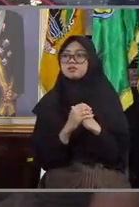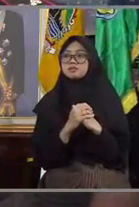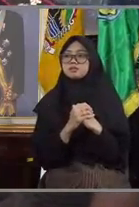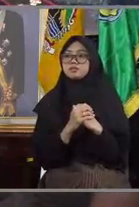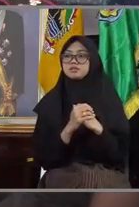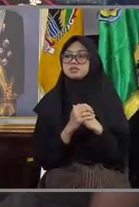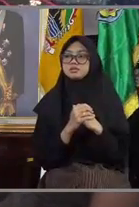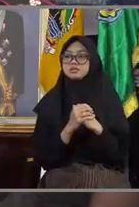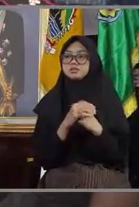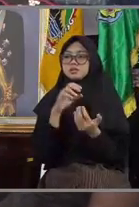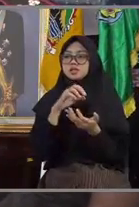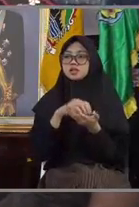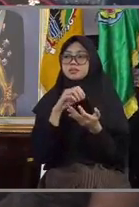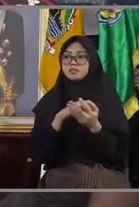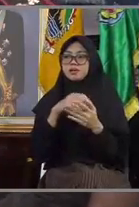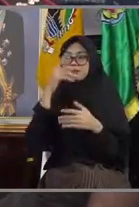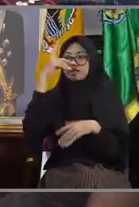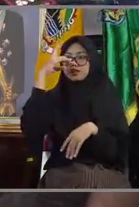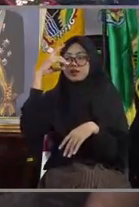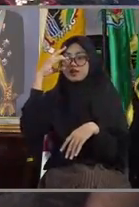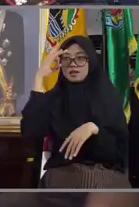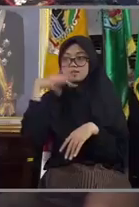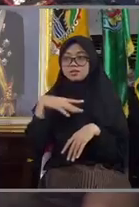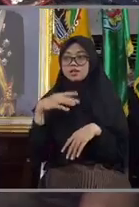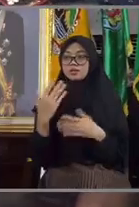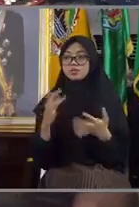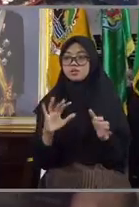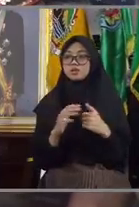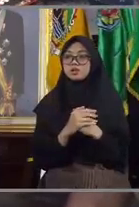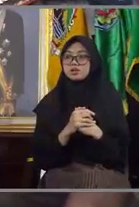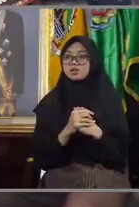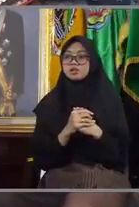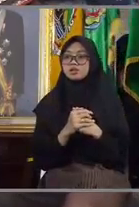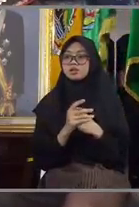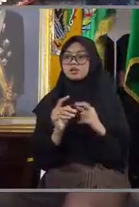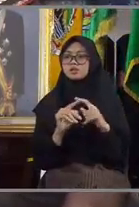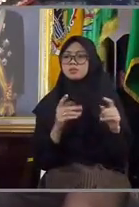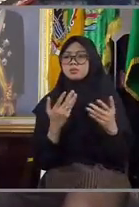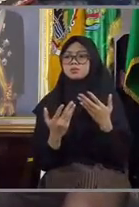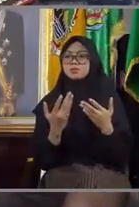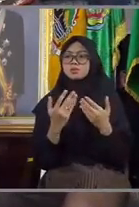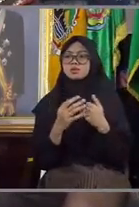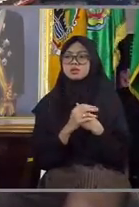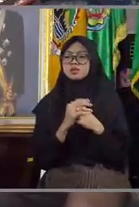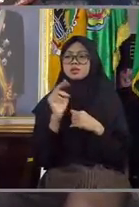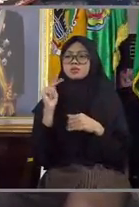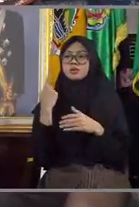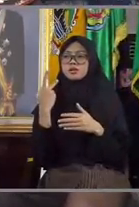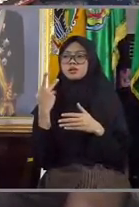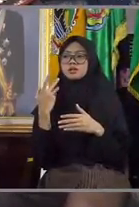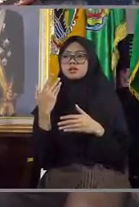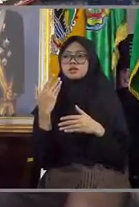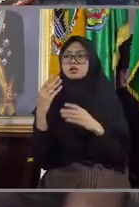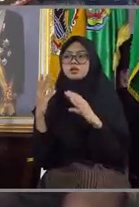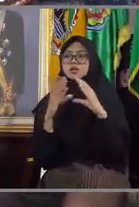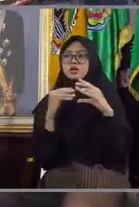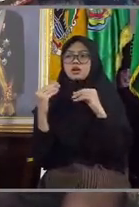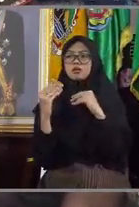ini tingkat desa Bapak sudah. Tetapi kalau memang nanti kemarin sudah saya akomodir suruh merapat